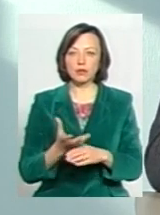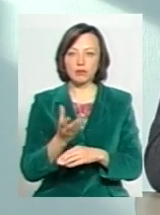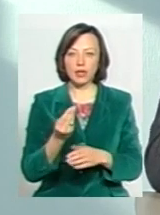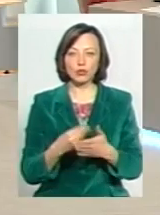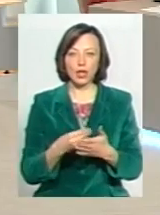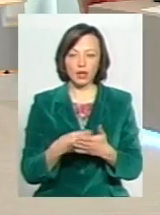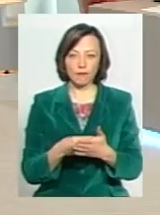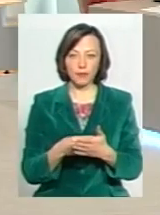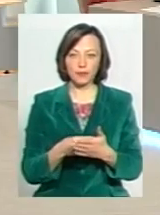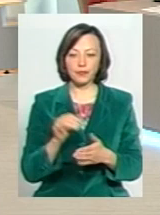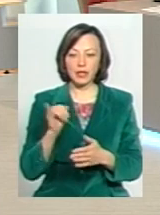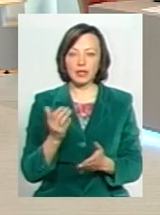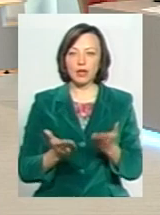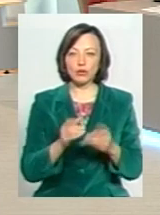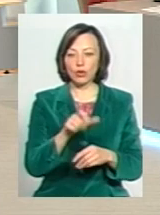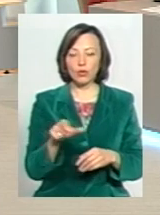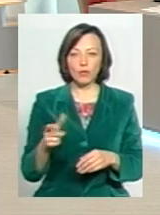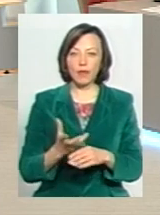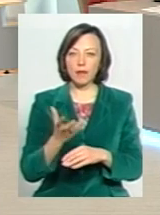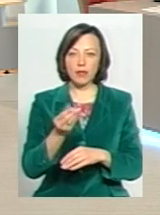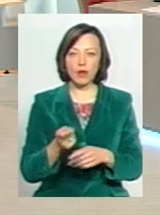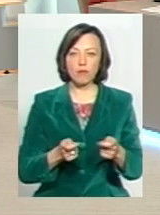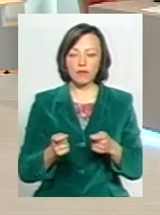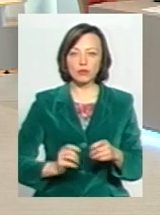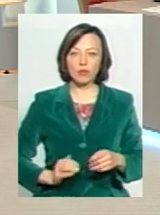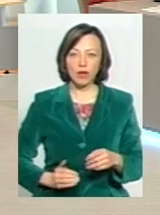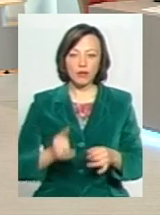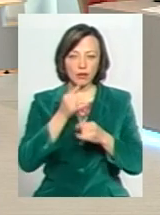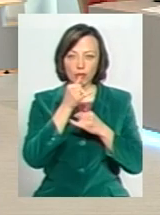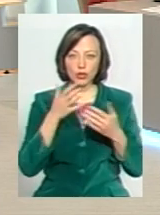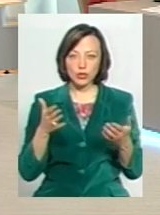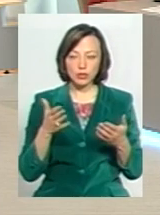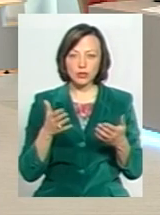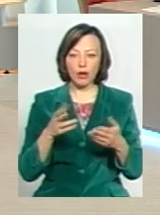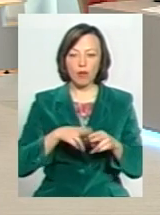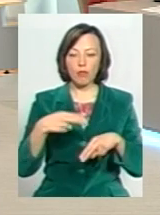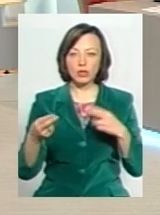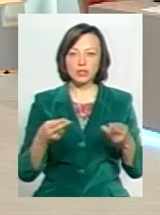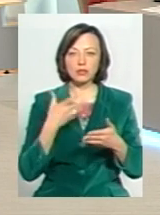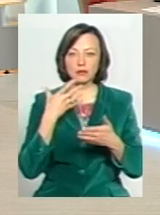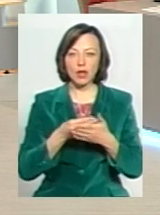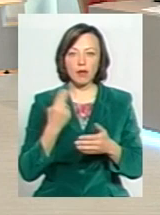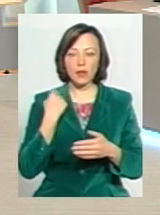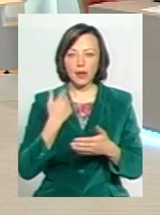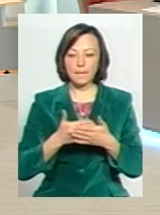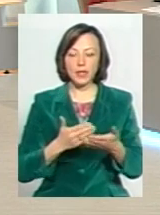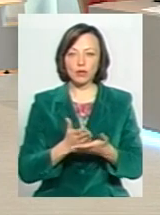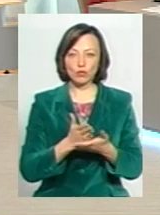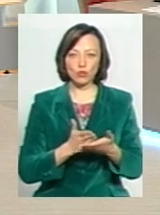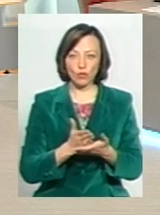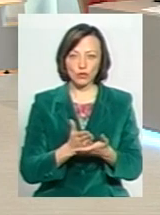тариф. І якщо люди не платять управляючій компанії, управляючий не може погасити свої борги перед